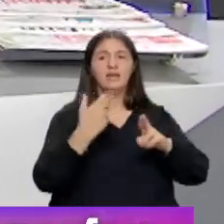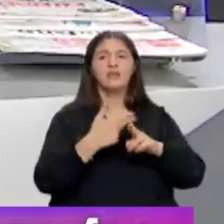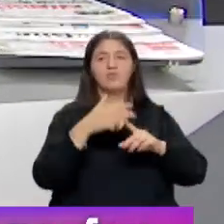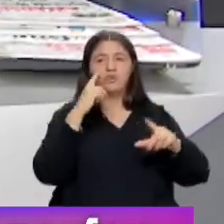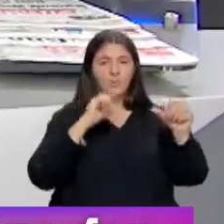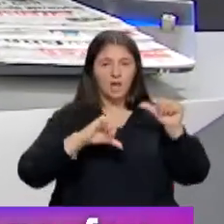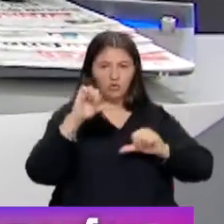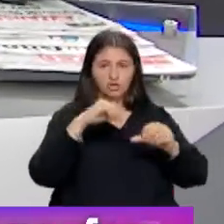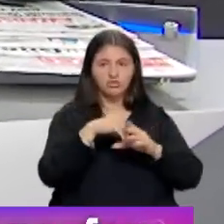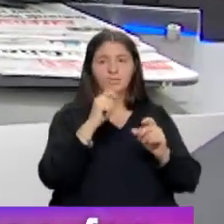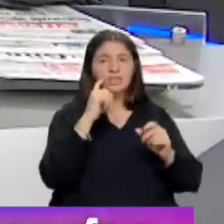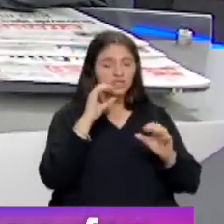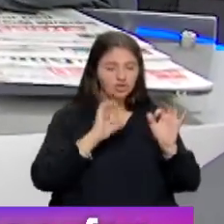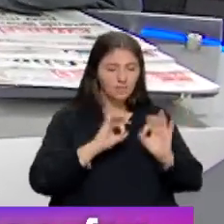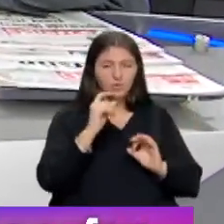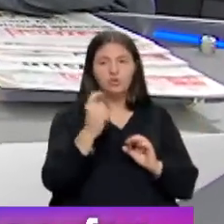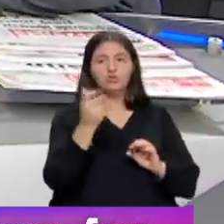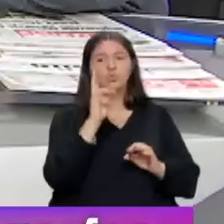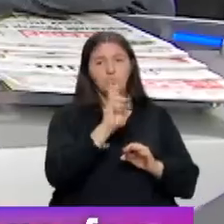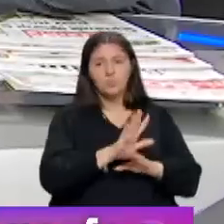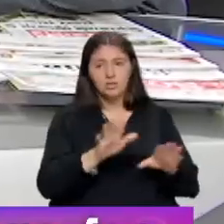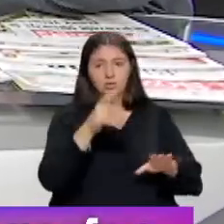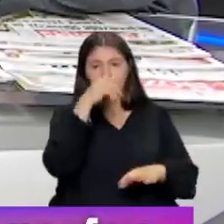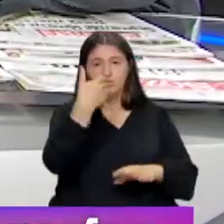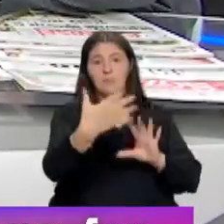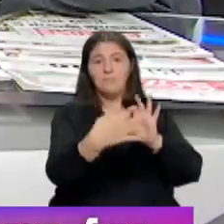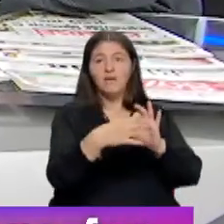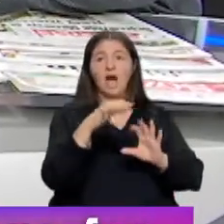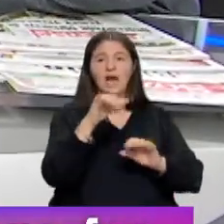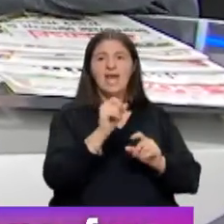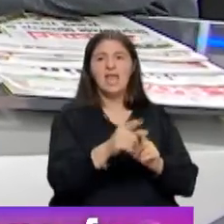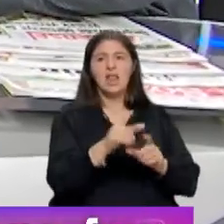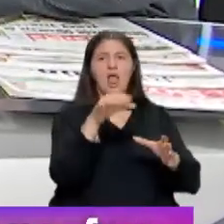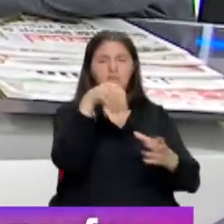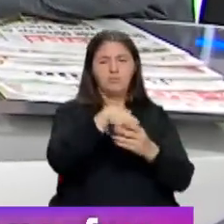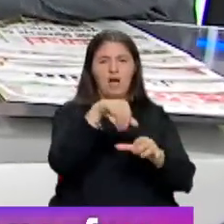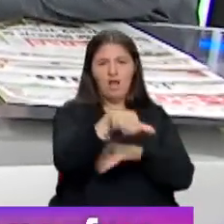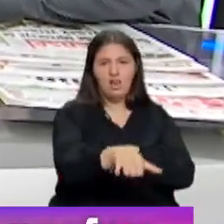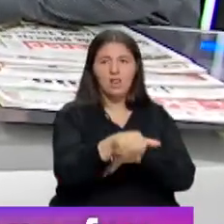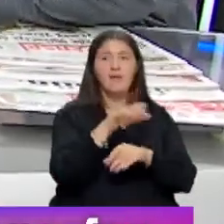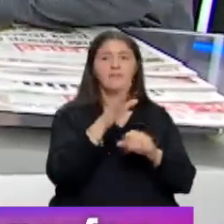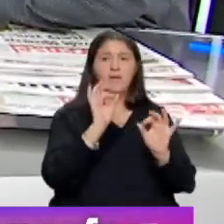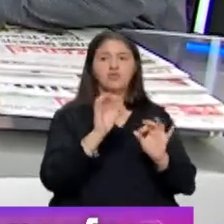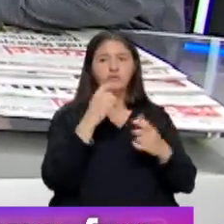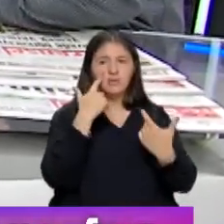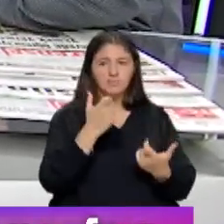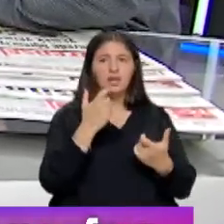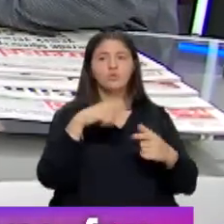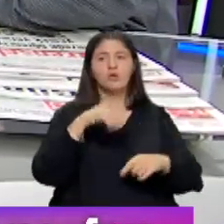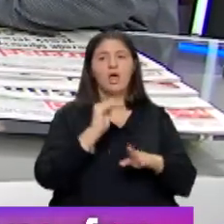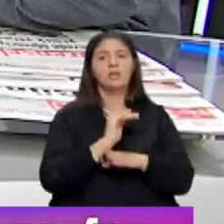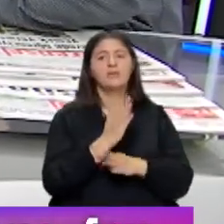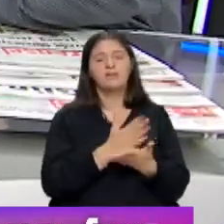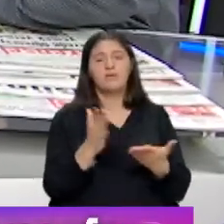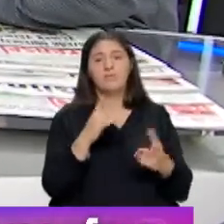laboratuvarımızda yapılan incelemede 9 kişi de görüldü yurtdışı temasta ve aynı iller mevcut tedbirleri ve gündelik Hayatımıza devam edeceğiz